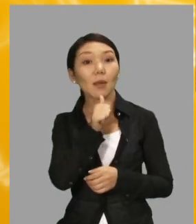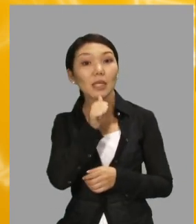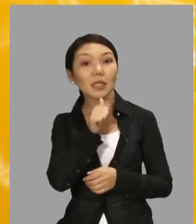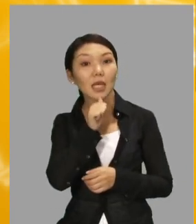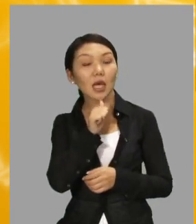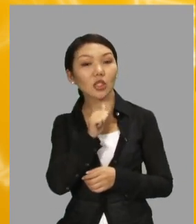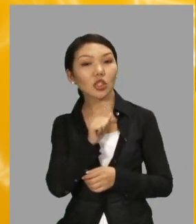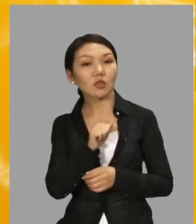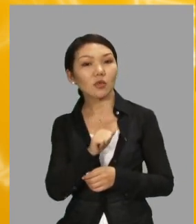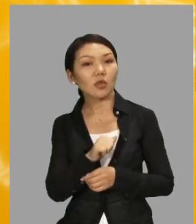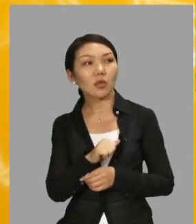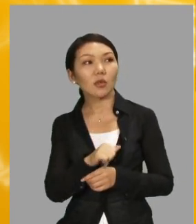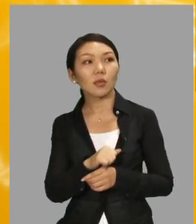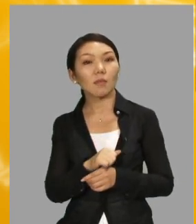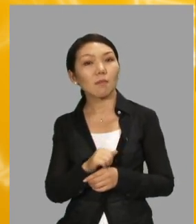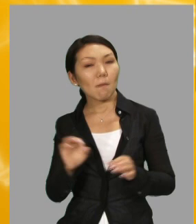Попытайтесь его